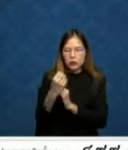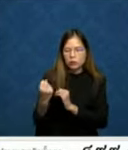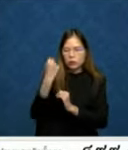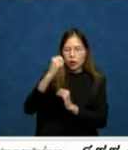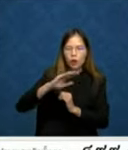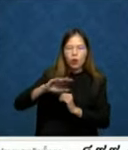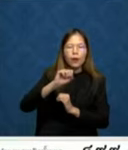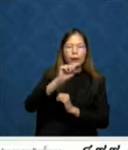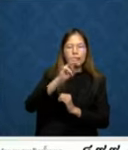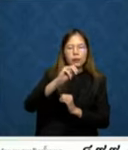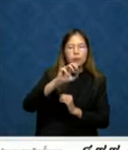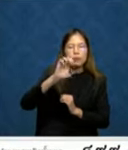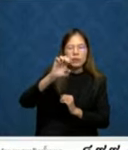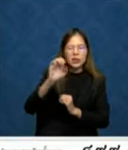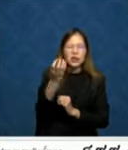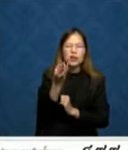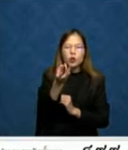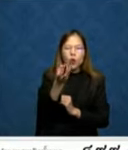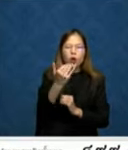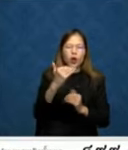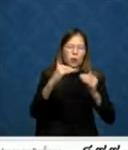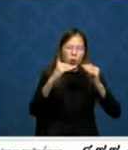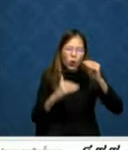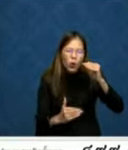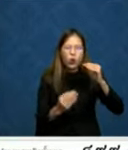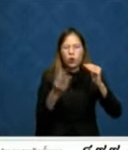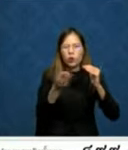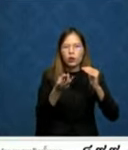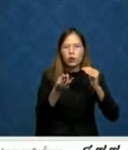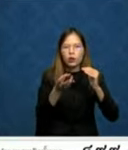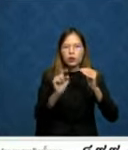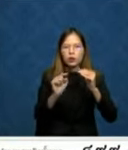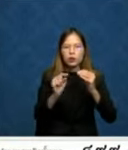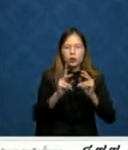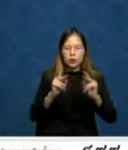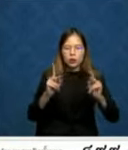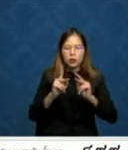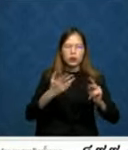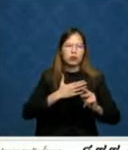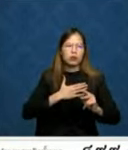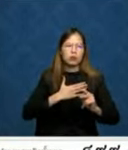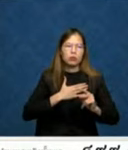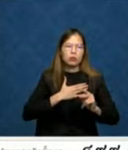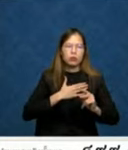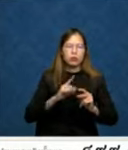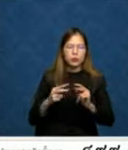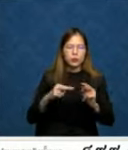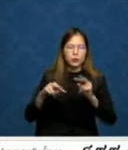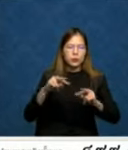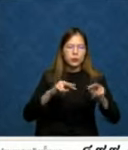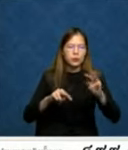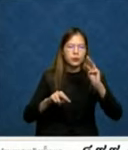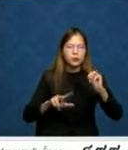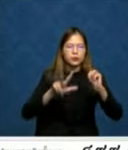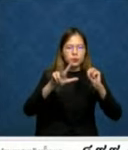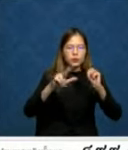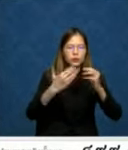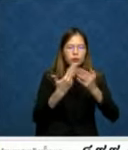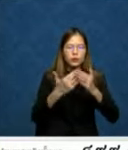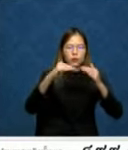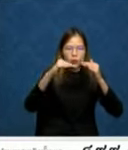ของ SME ที่มีน้อยอยู่แล้วให้น้อยลงไปอีกในฐานะกรรมาธิการผมจึงขอสงวนความเห็นในการแก้ไขมาตรา3ให้ลดจำนว